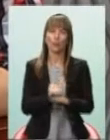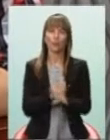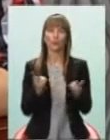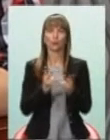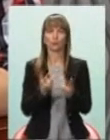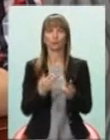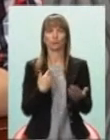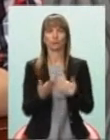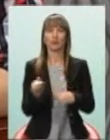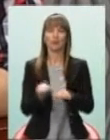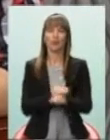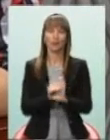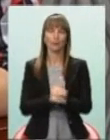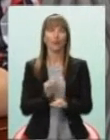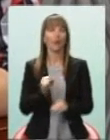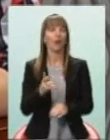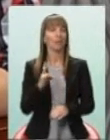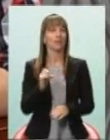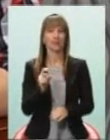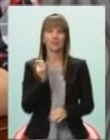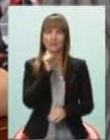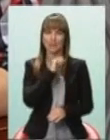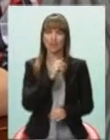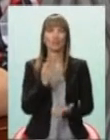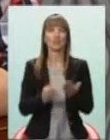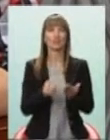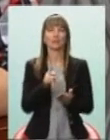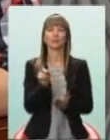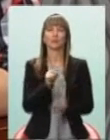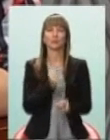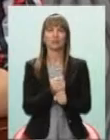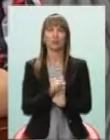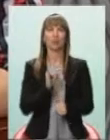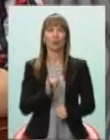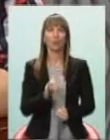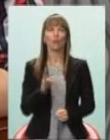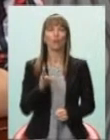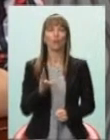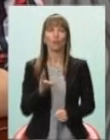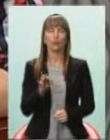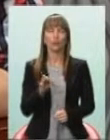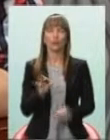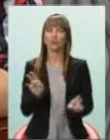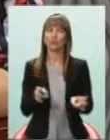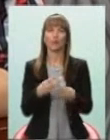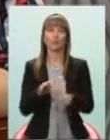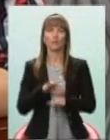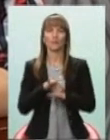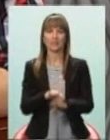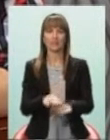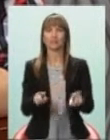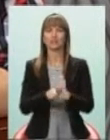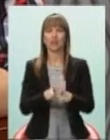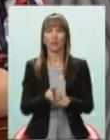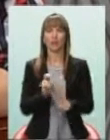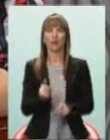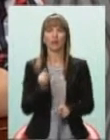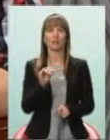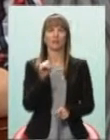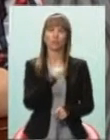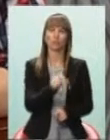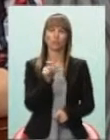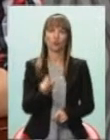потрібно добром, а ні в якому разі не злом. Або якщо тобі щось скоїть погане, то не завжди, ну взагалі не потрібно вести себе так же само, як і він.